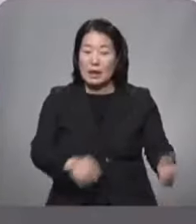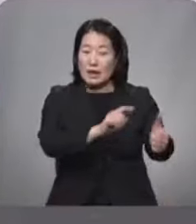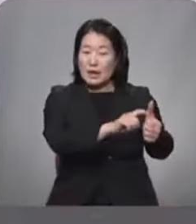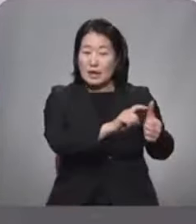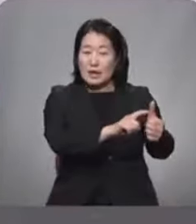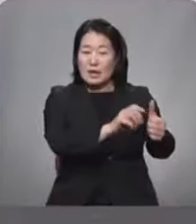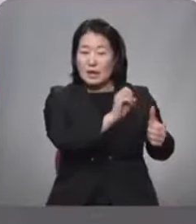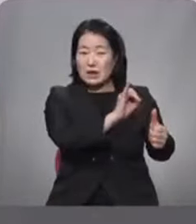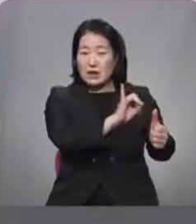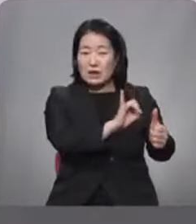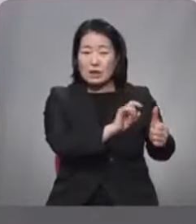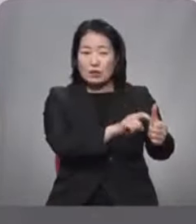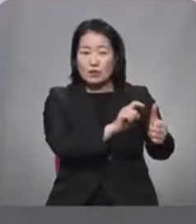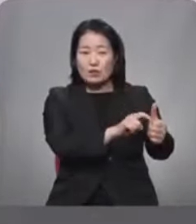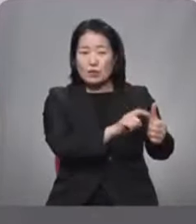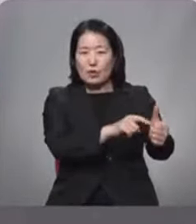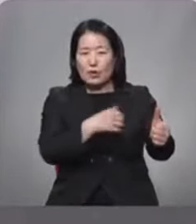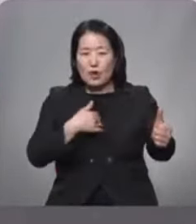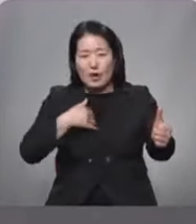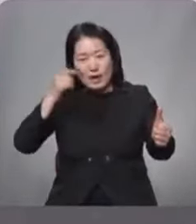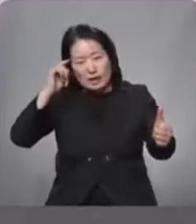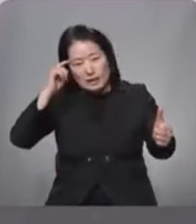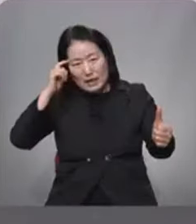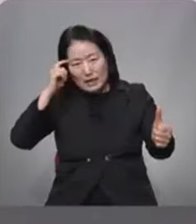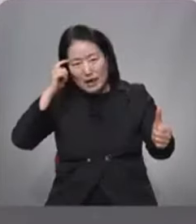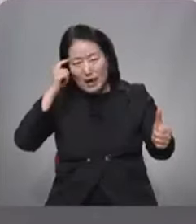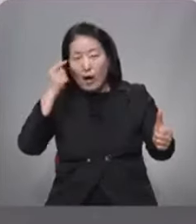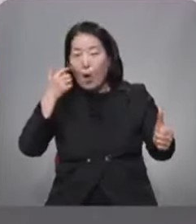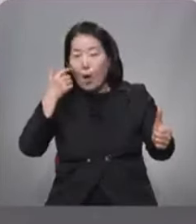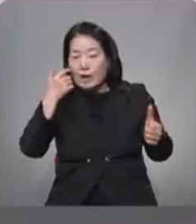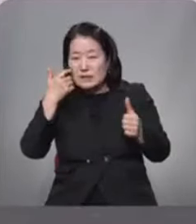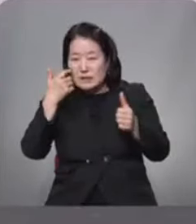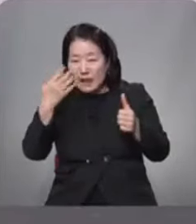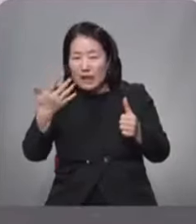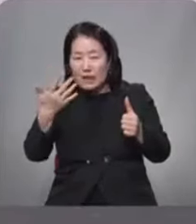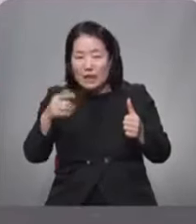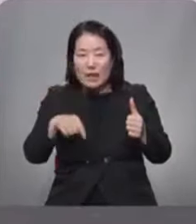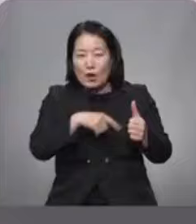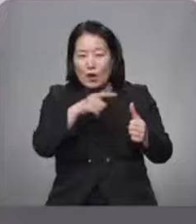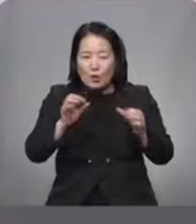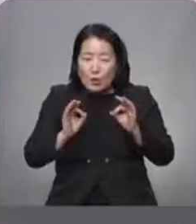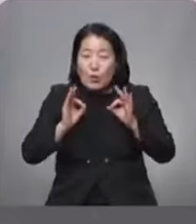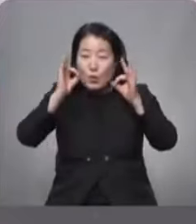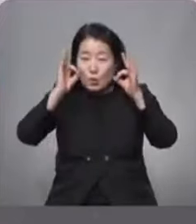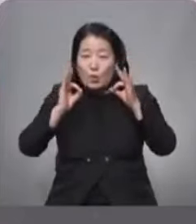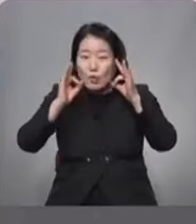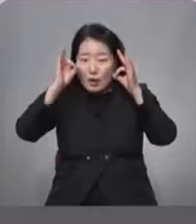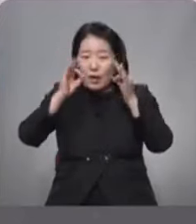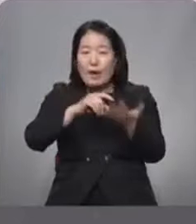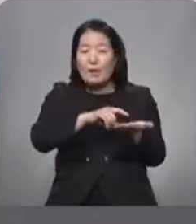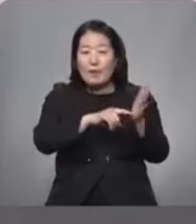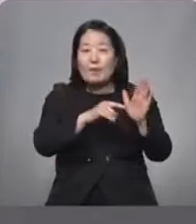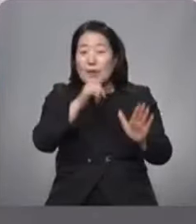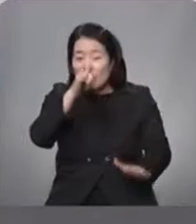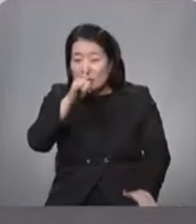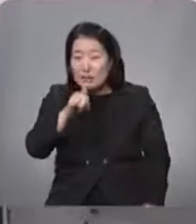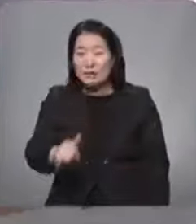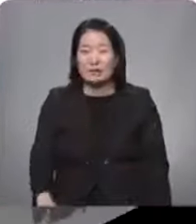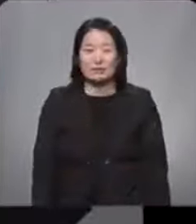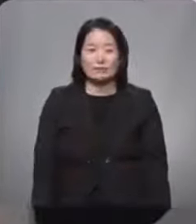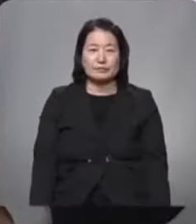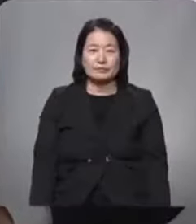에대해서 명확하게 자기 의견과 이런 것들을 관찰하려고 노력했는지 표명하신 적이